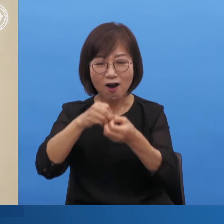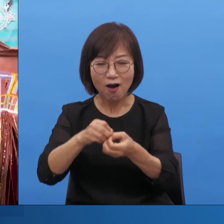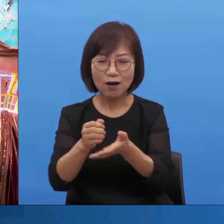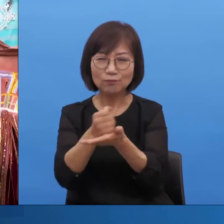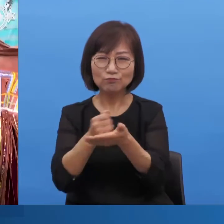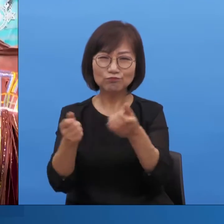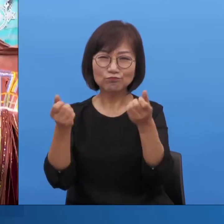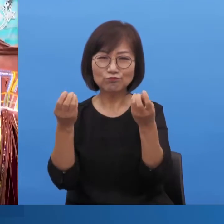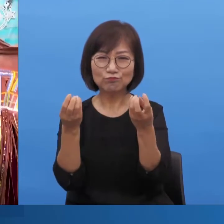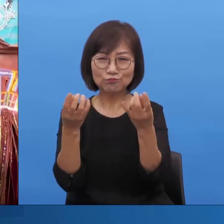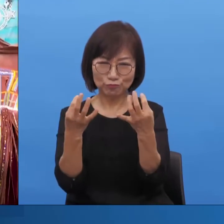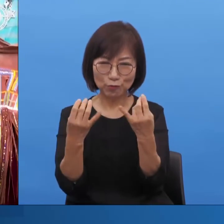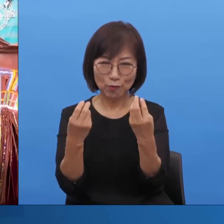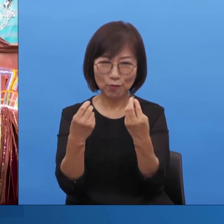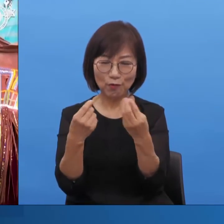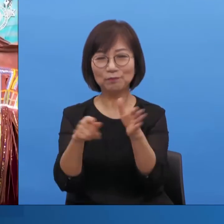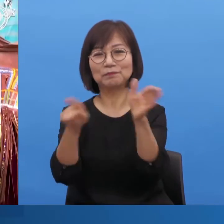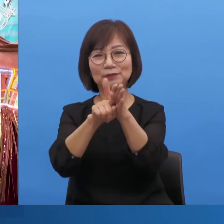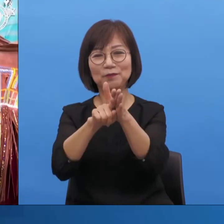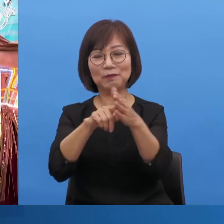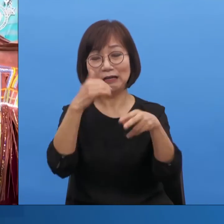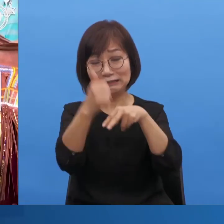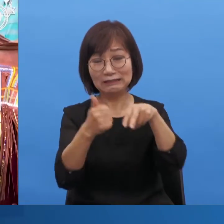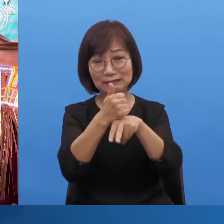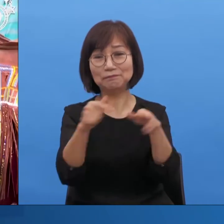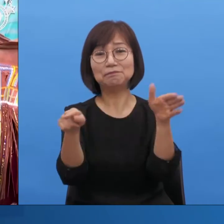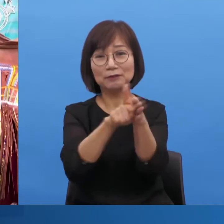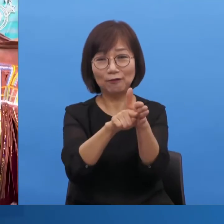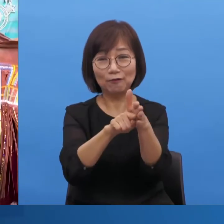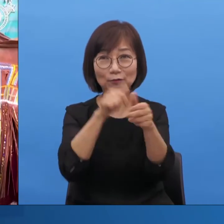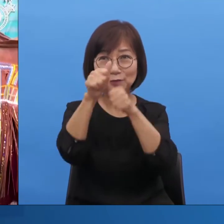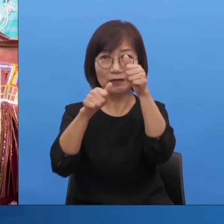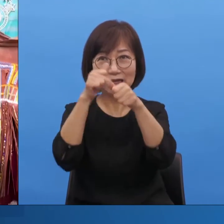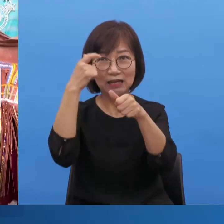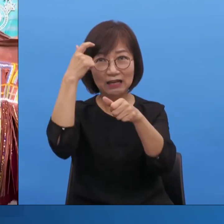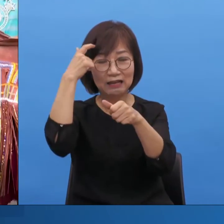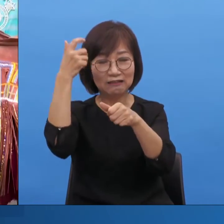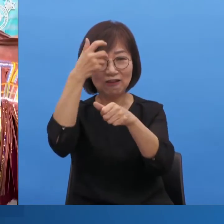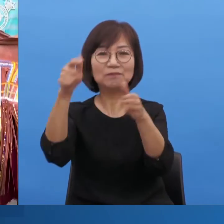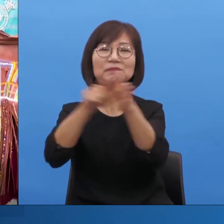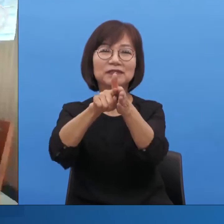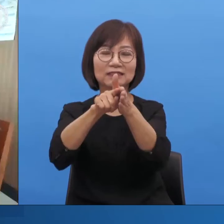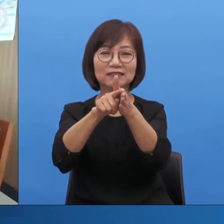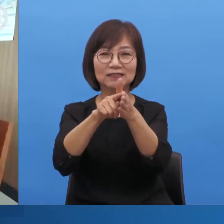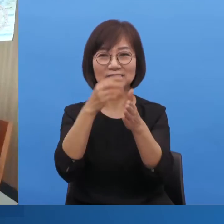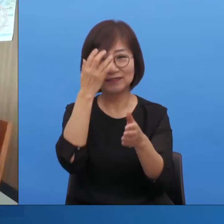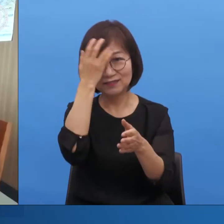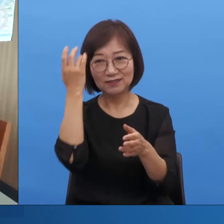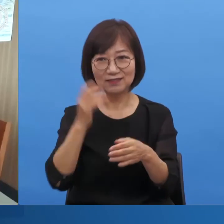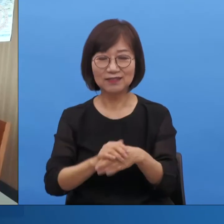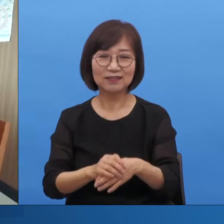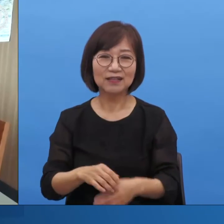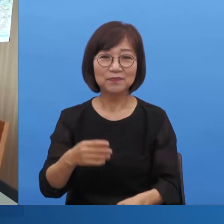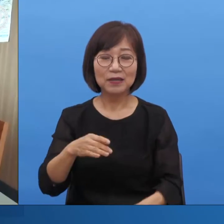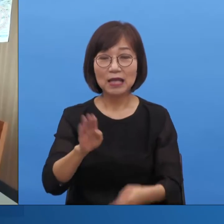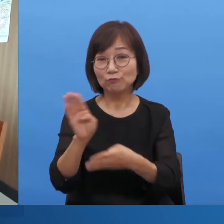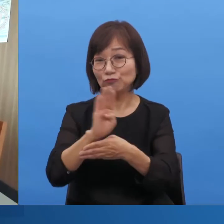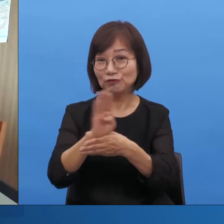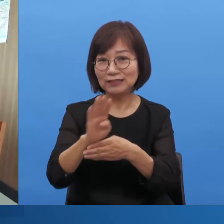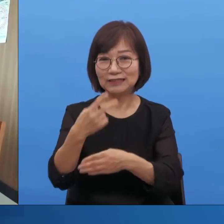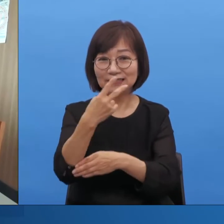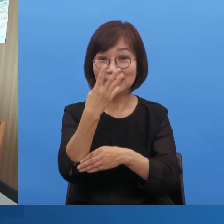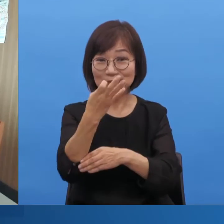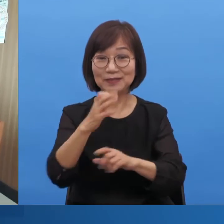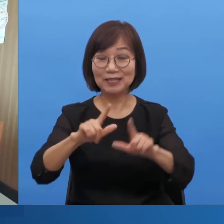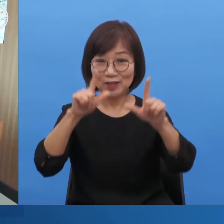따르며 오직 그리스도 대신 그들의 토착신과 조상의 영을 믿는 것으로 보고되고 있습니다. 부룬디는 2014년 부산에서 교수로